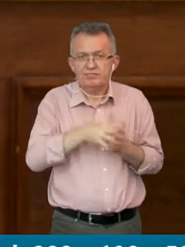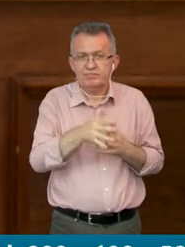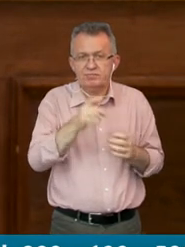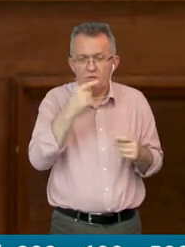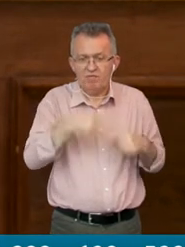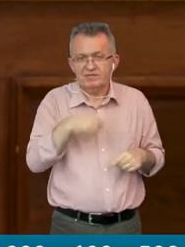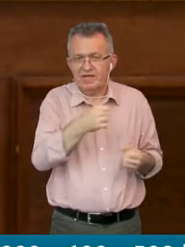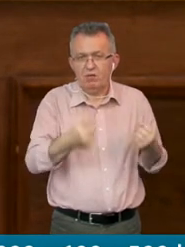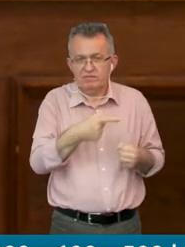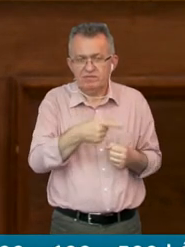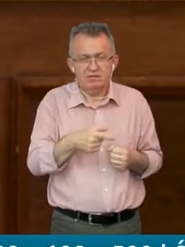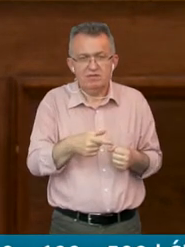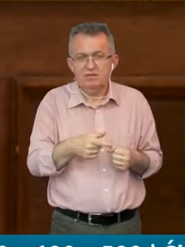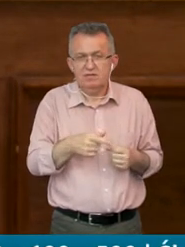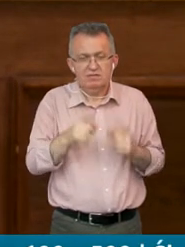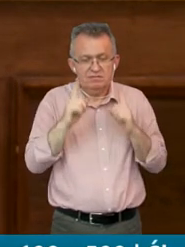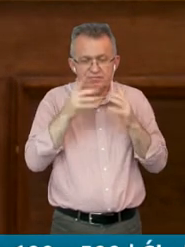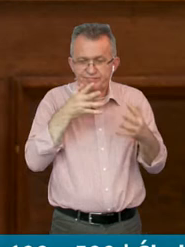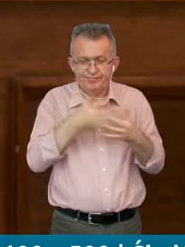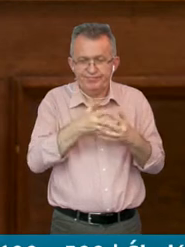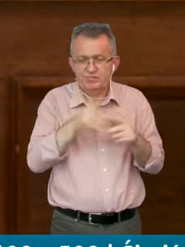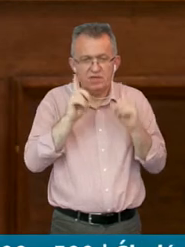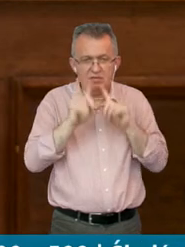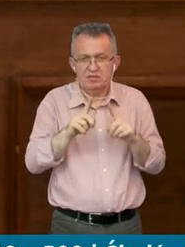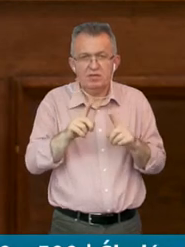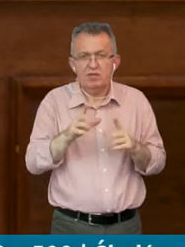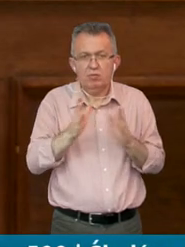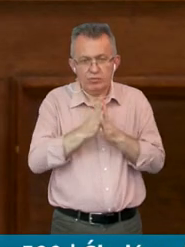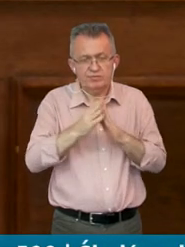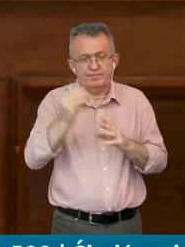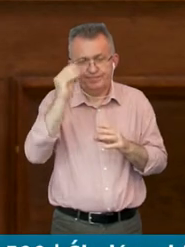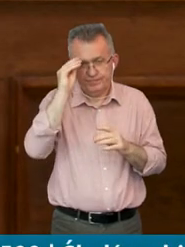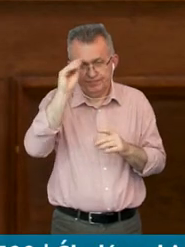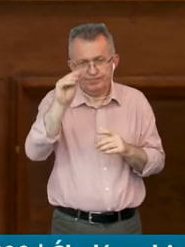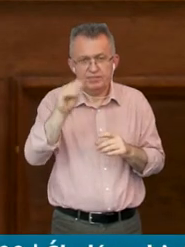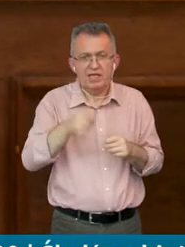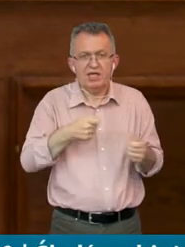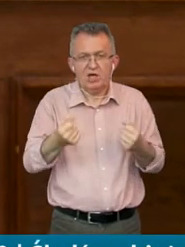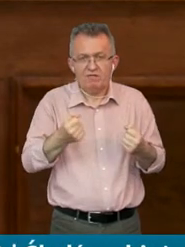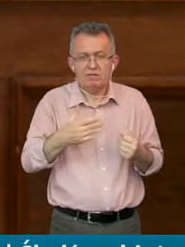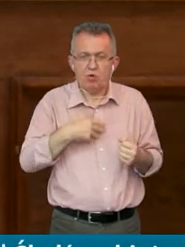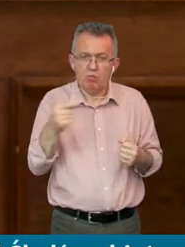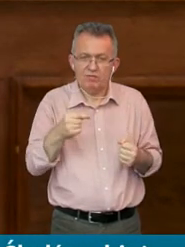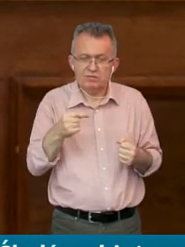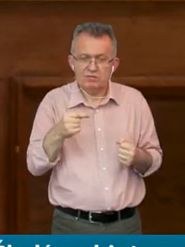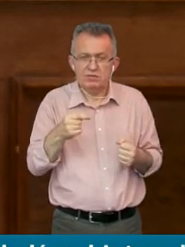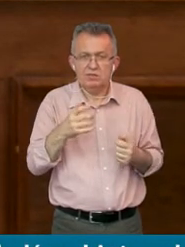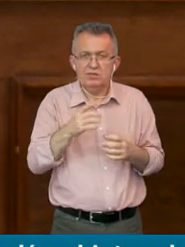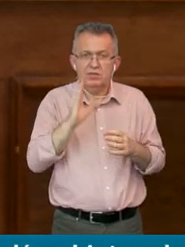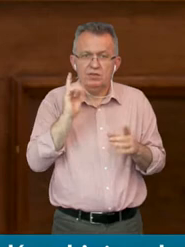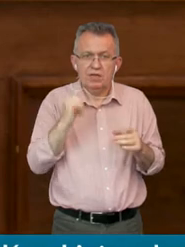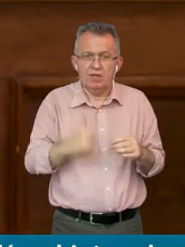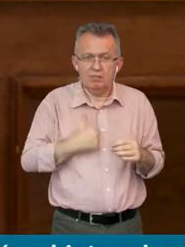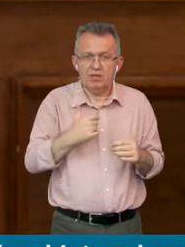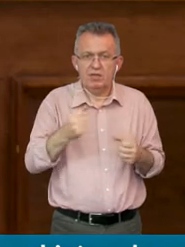Ewelino, to jest sytuacja nieprawidłowa. Proszę zgłaszać takie sytuacje. Oczywiście kierowcy mają obowiązek zadbać w miarę możliwości, że